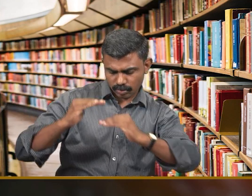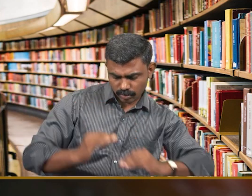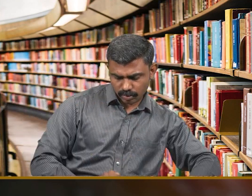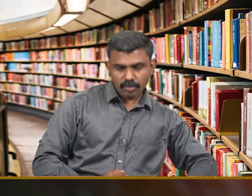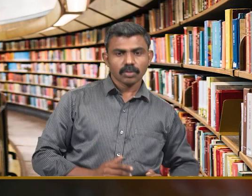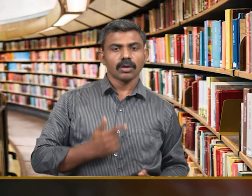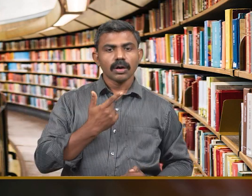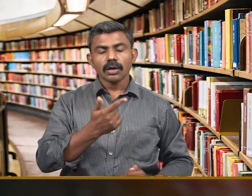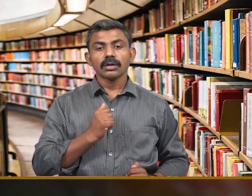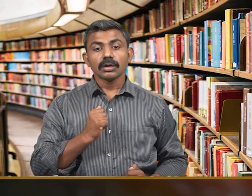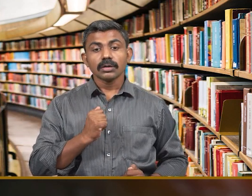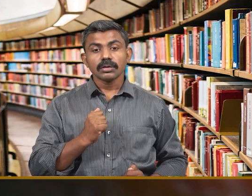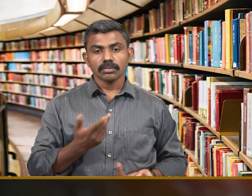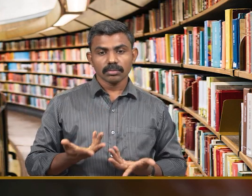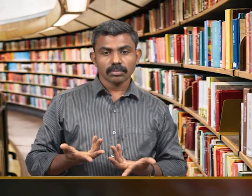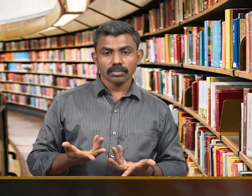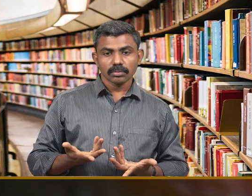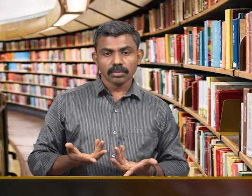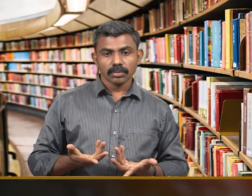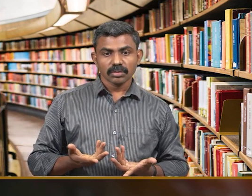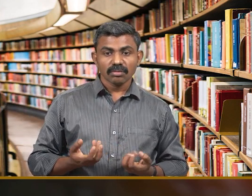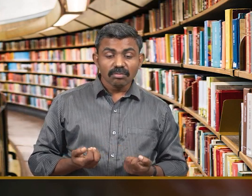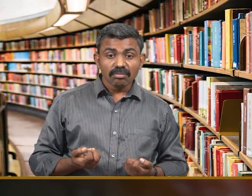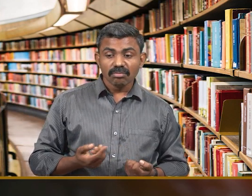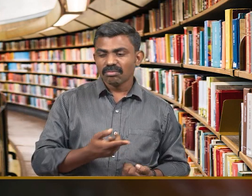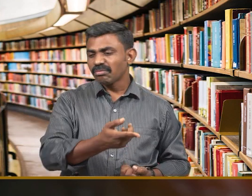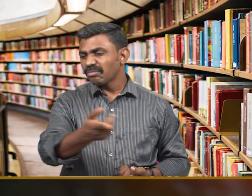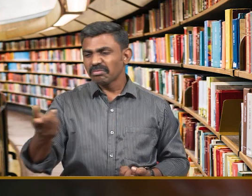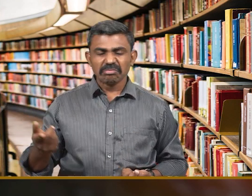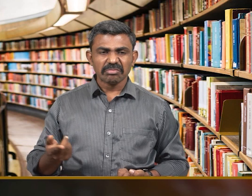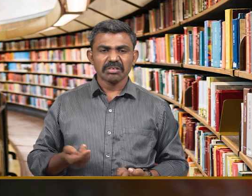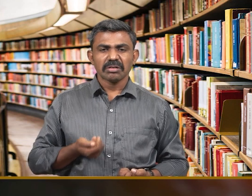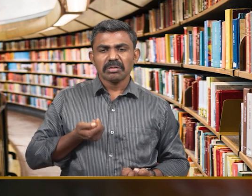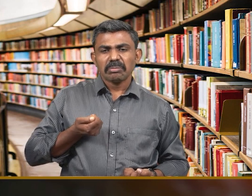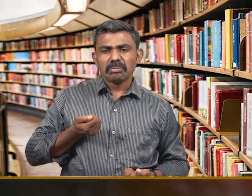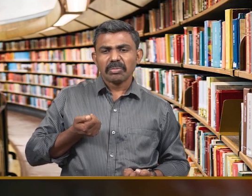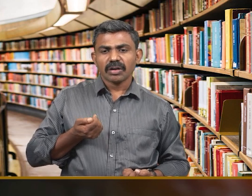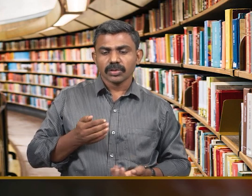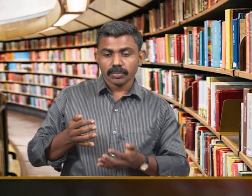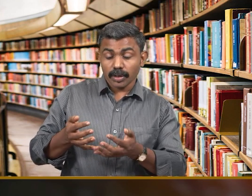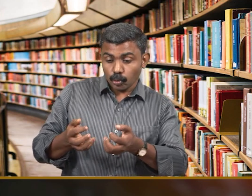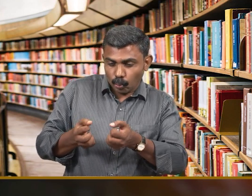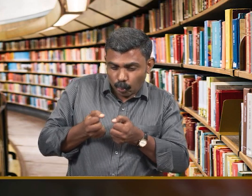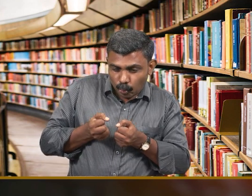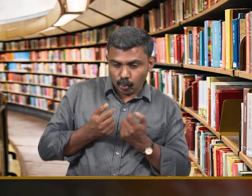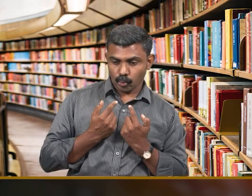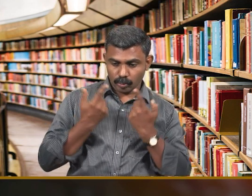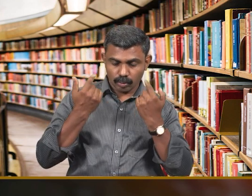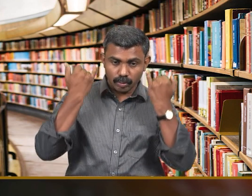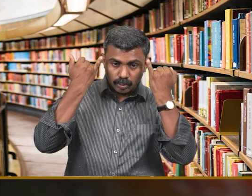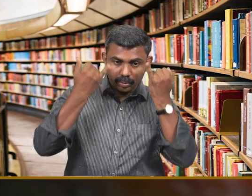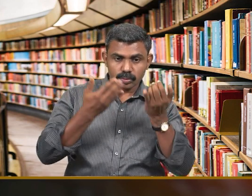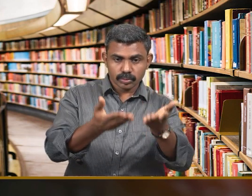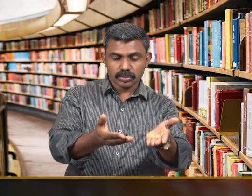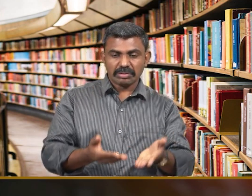ஸோ மதிப்பை குறைக்கிறதுனால என்ன ஆகுது கிட்டத்தட்ட அங்கே இருக்கக்கூடிய அடிப்படையோட இது அதாவது பணவீக்கத்தை எப்படியா கண்ட்ரோல் பண்ணிடலாம் அப்படிங்கிற மாதிரி அவங்க